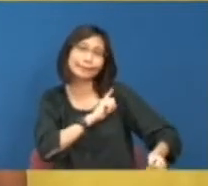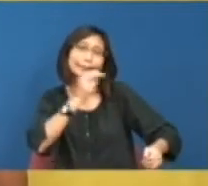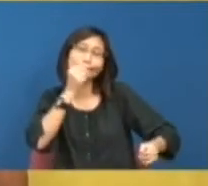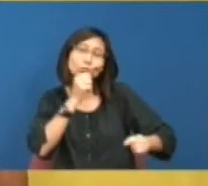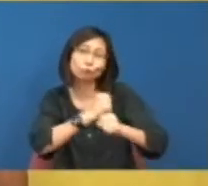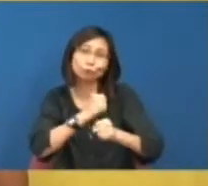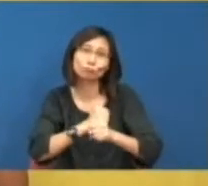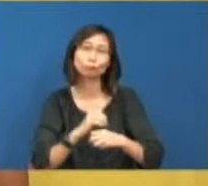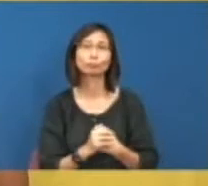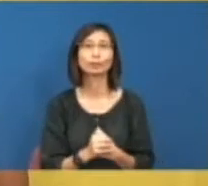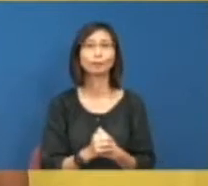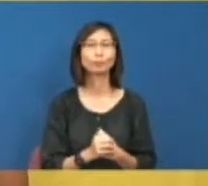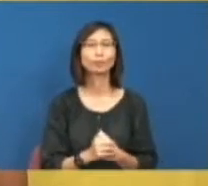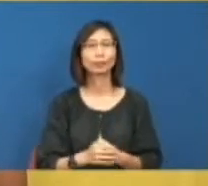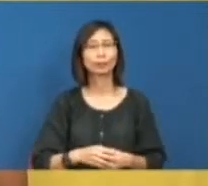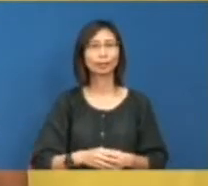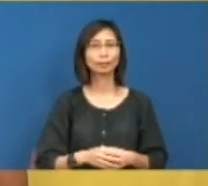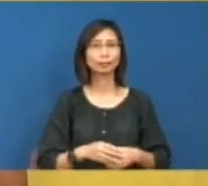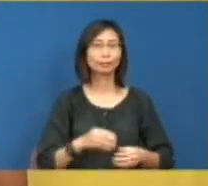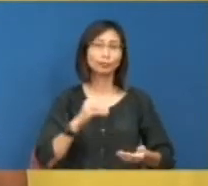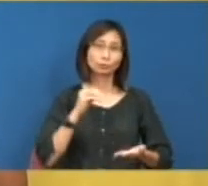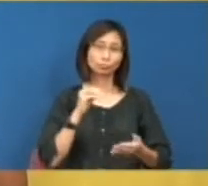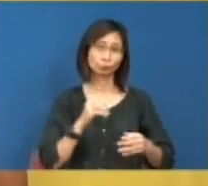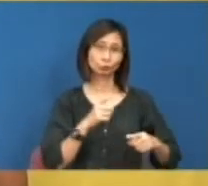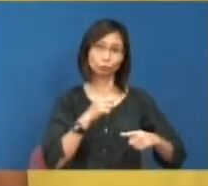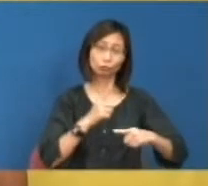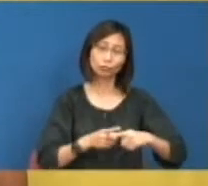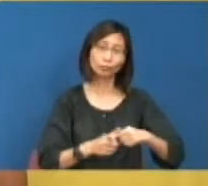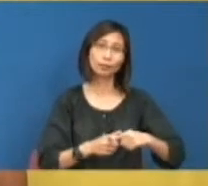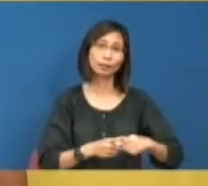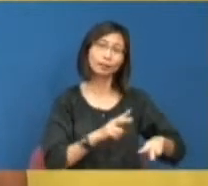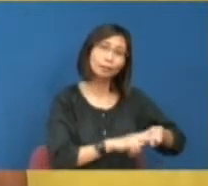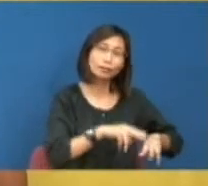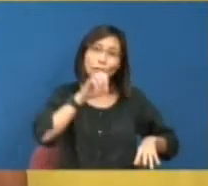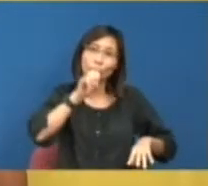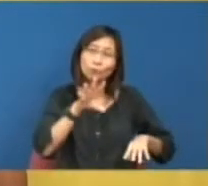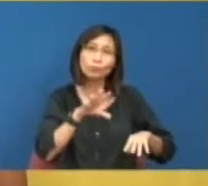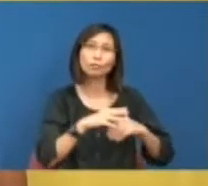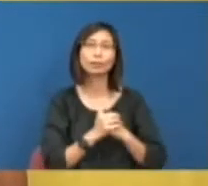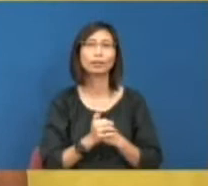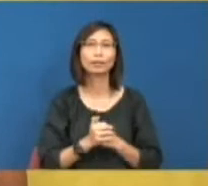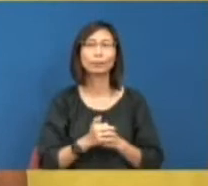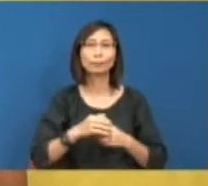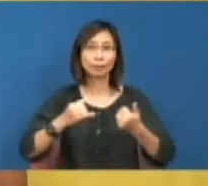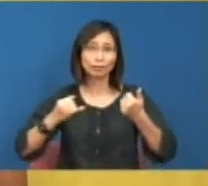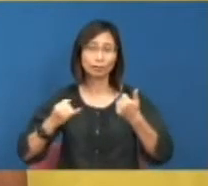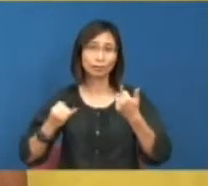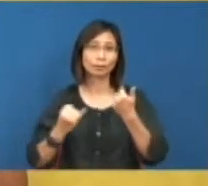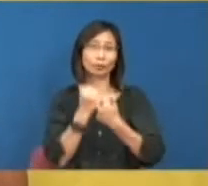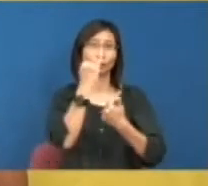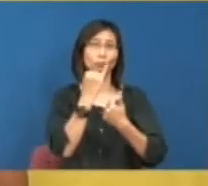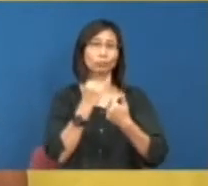係話，逢係阿爺認為唔應該做，即係大部分咧係會阿爺認為會挑戰佢喺香港嘅權